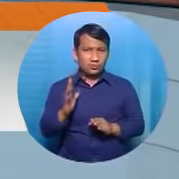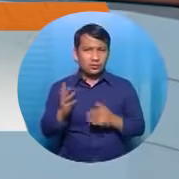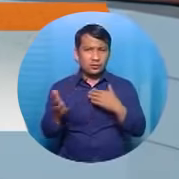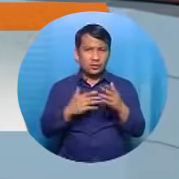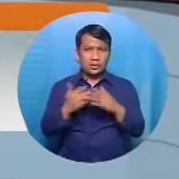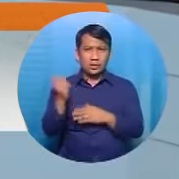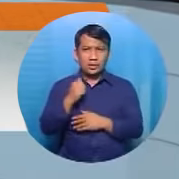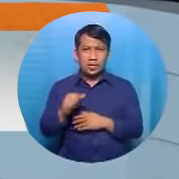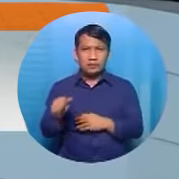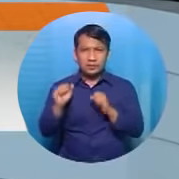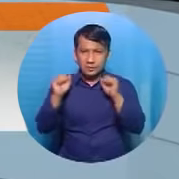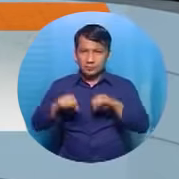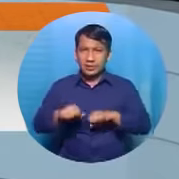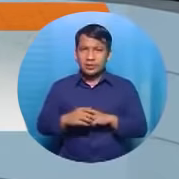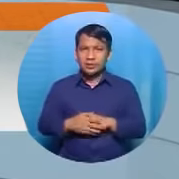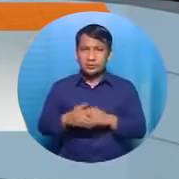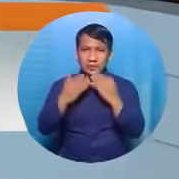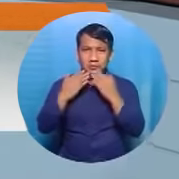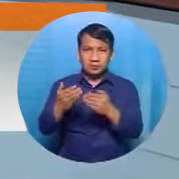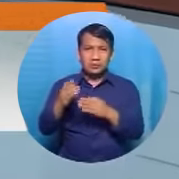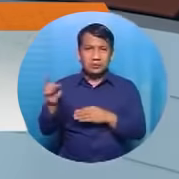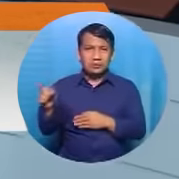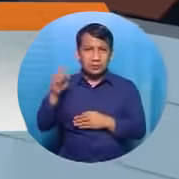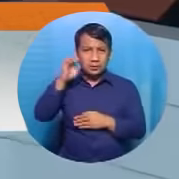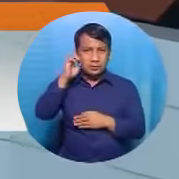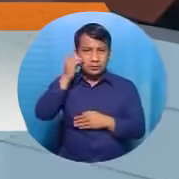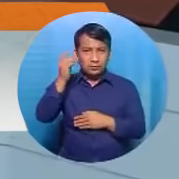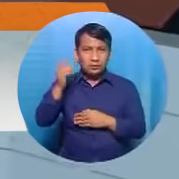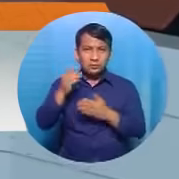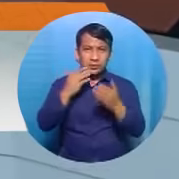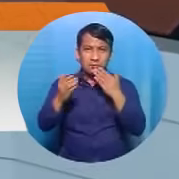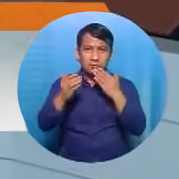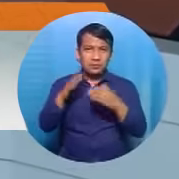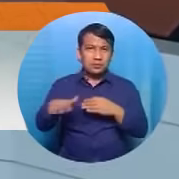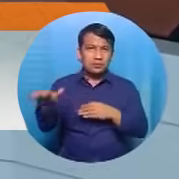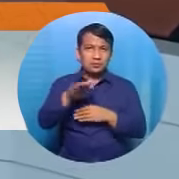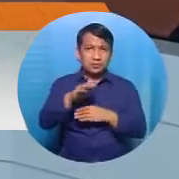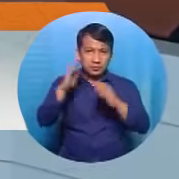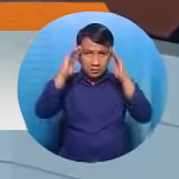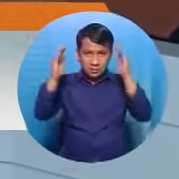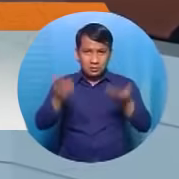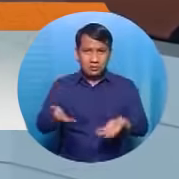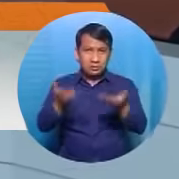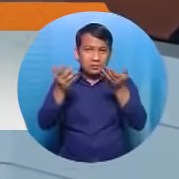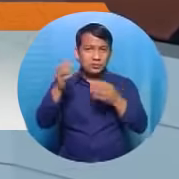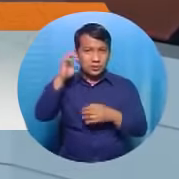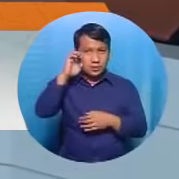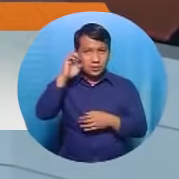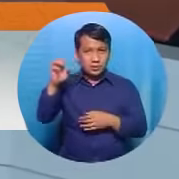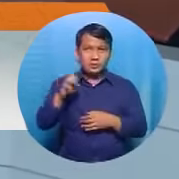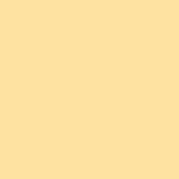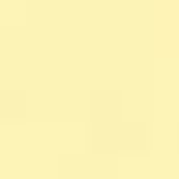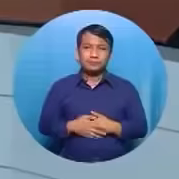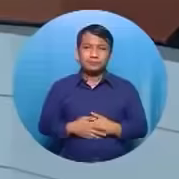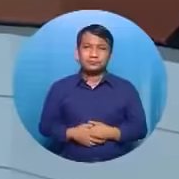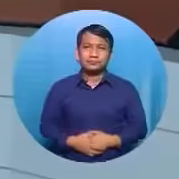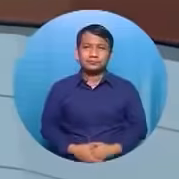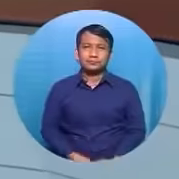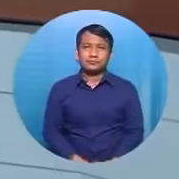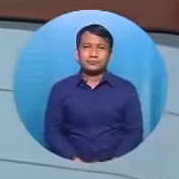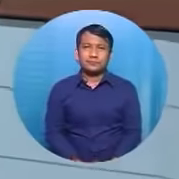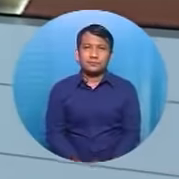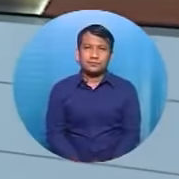anytime. Ah, sige po. Major, Eric Gingoyon, sobrang thank you po, Major. Mabuhay po kayo, Major Eric. Okay. Thank you po.